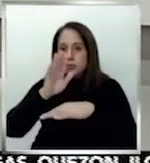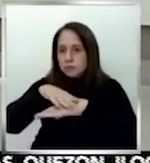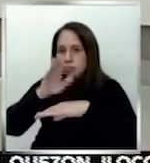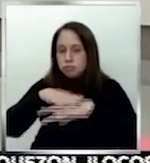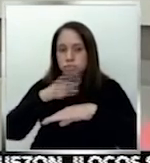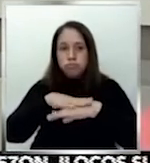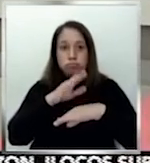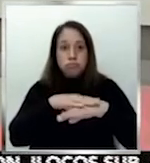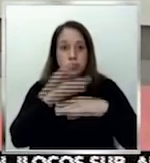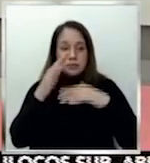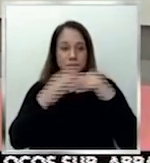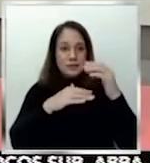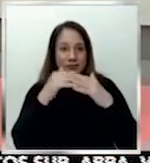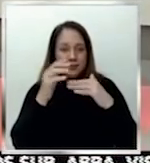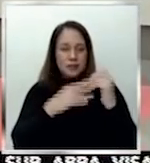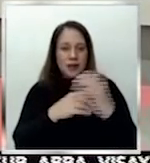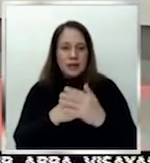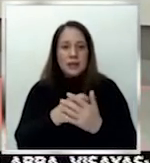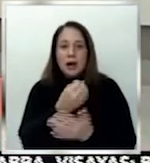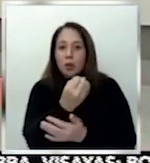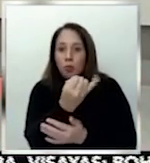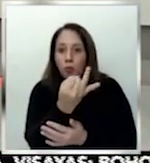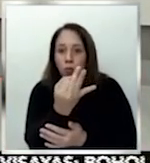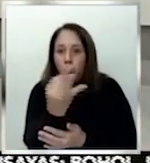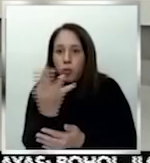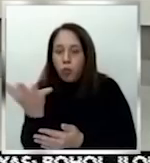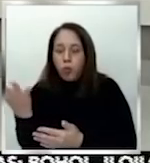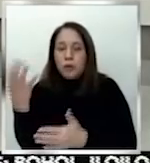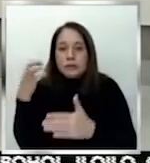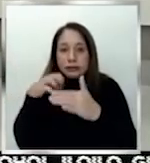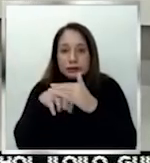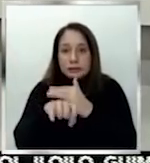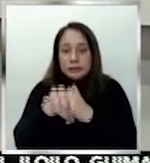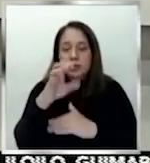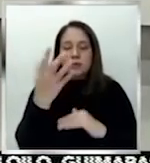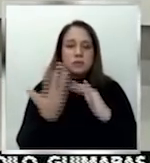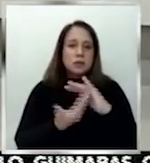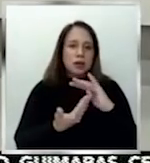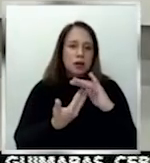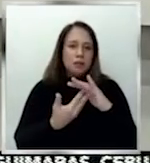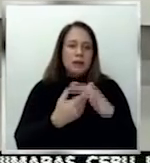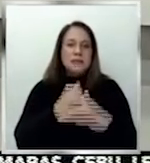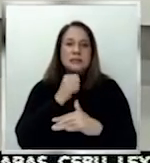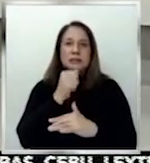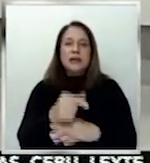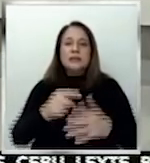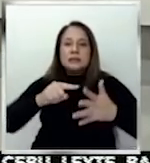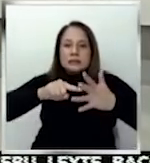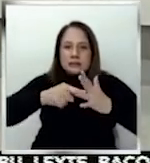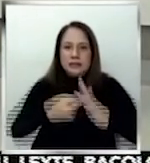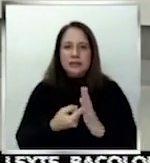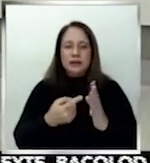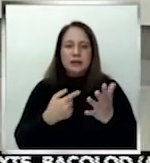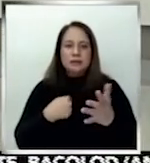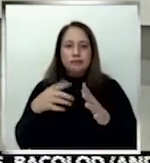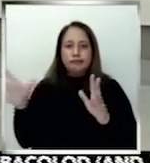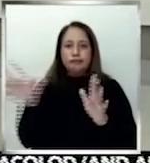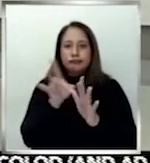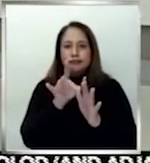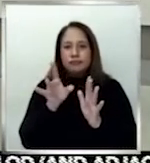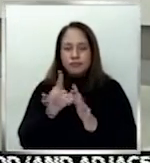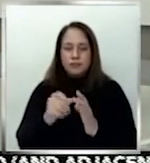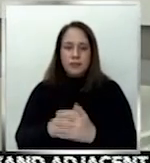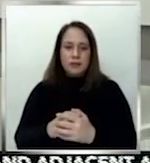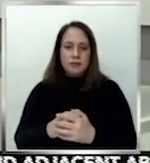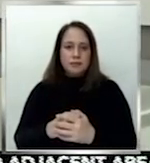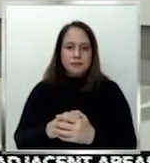establishmento, bilangin ang mga papapasuking customer para hindi maging mitya ang nanghawaan. Yan ang